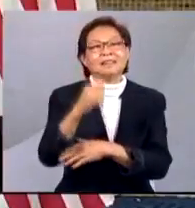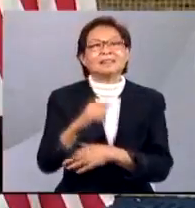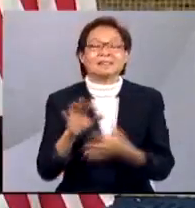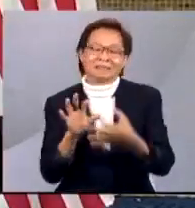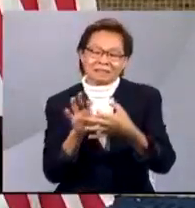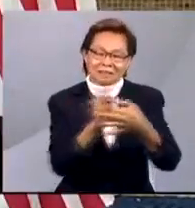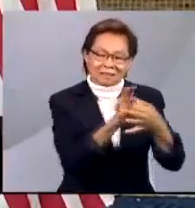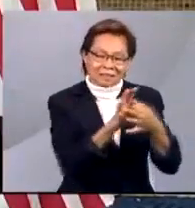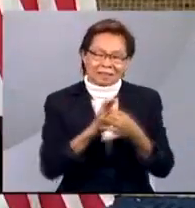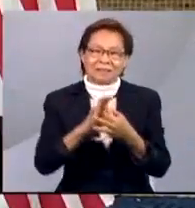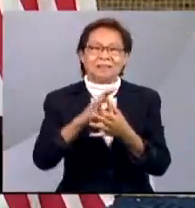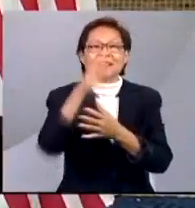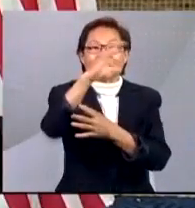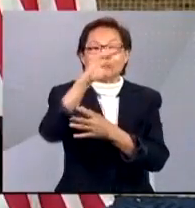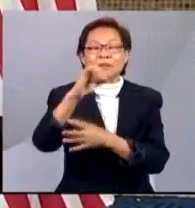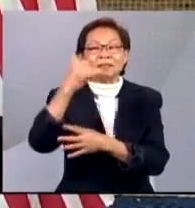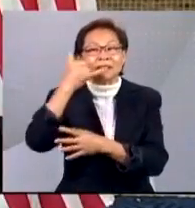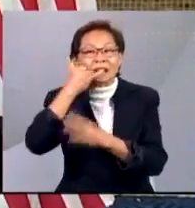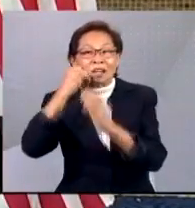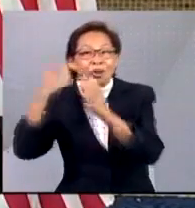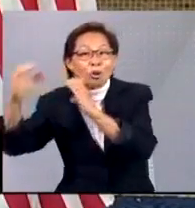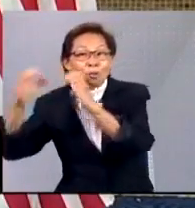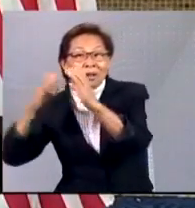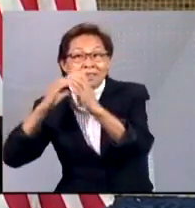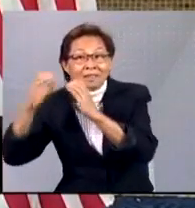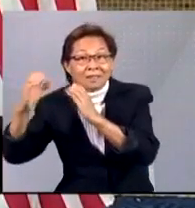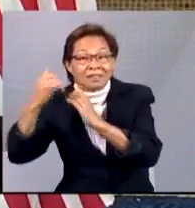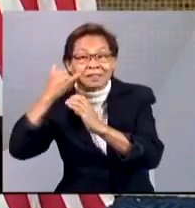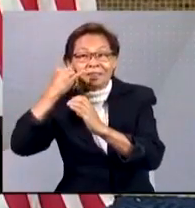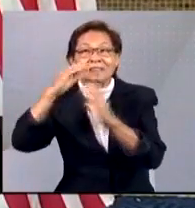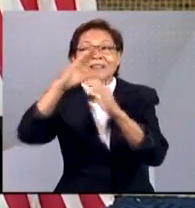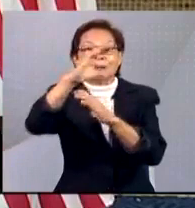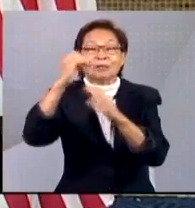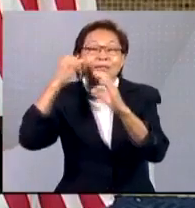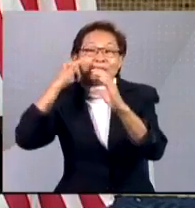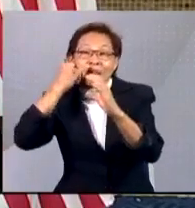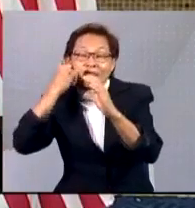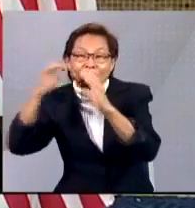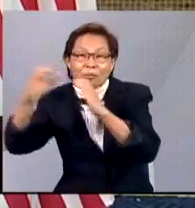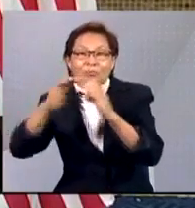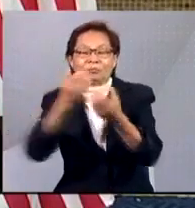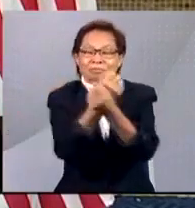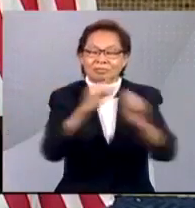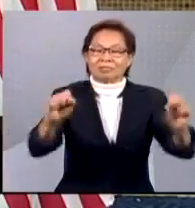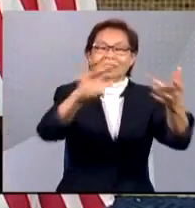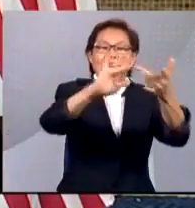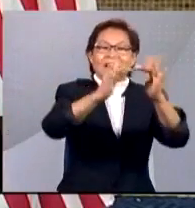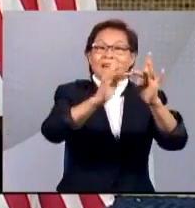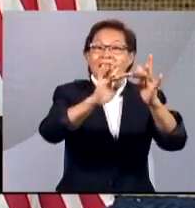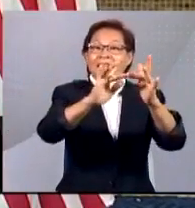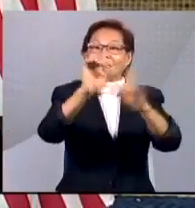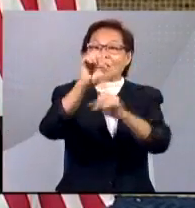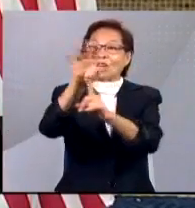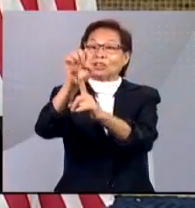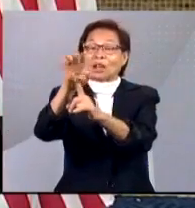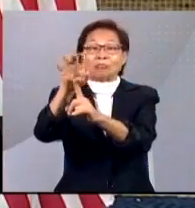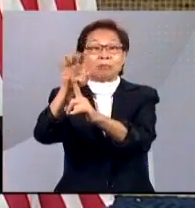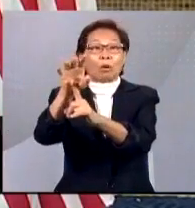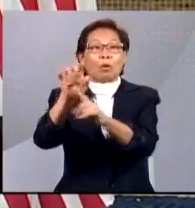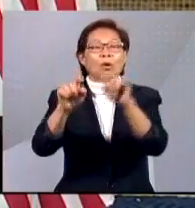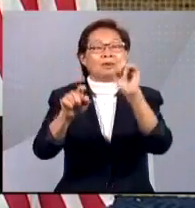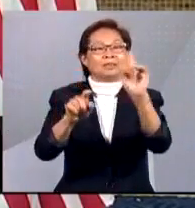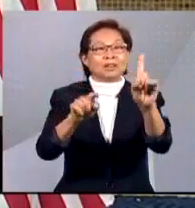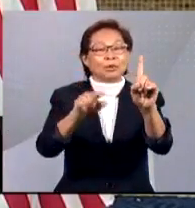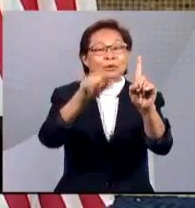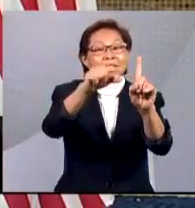kerjasama syarikat telekomunikasi akan menyediakan perkhidmatan internet dengan kapasiti